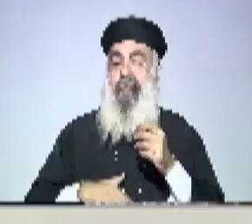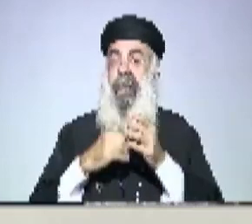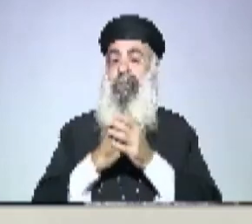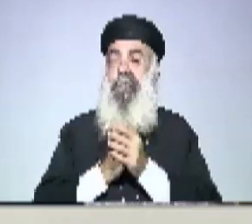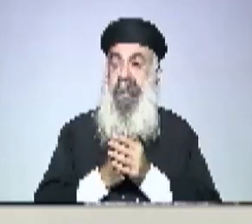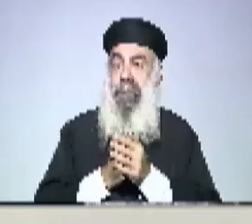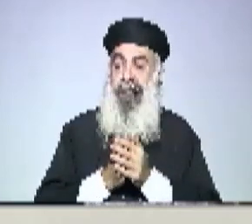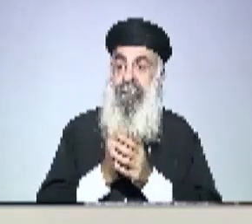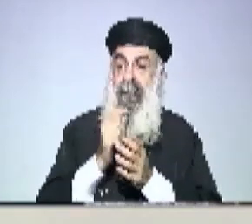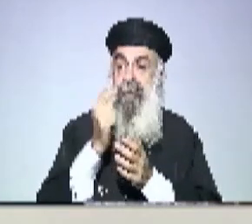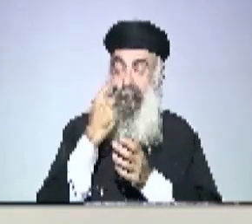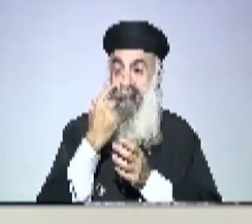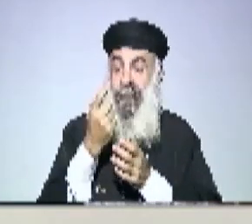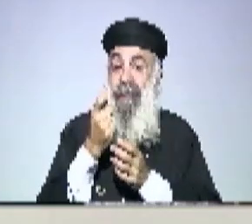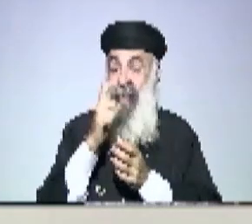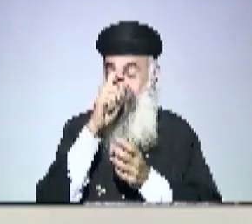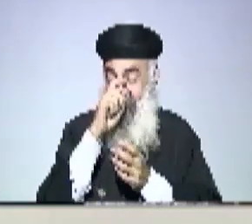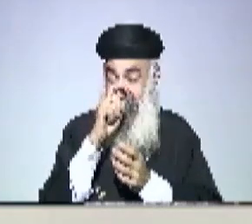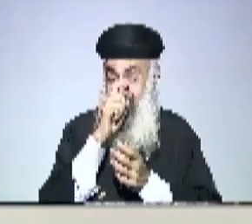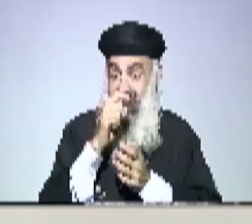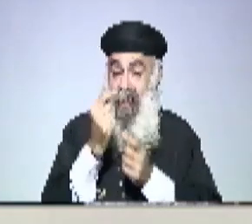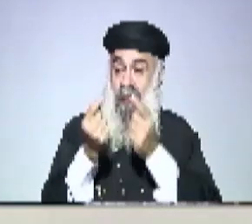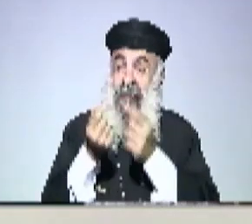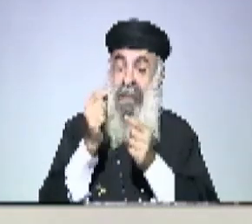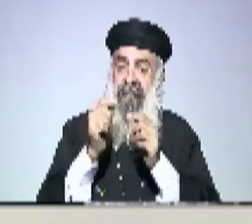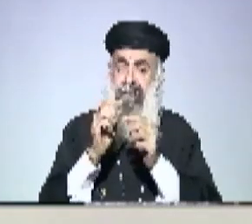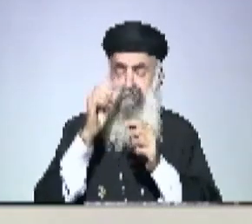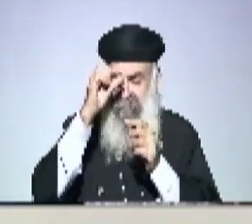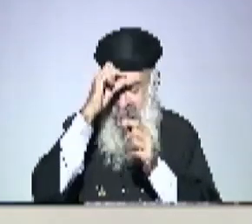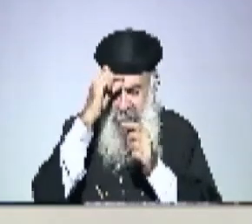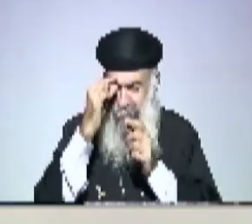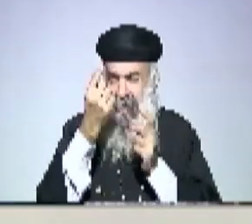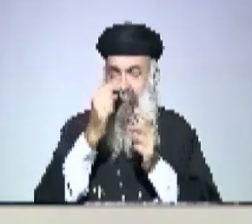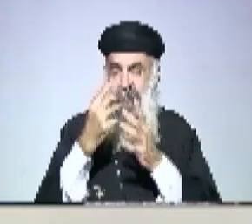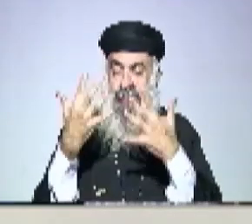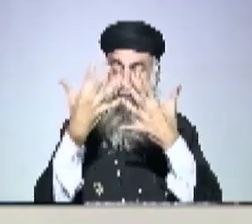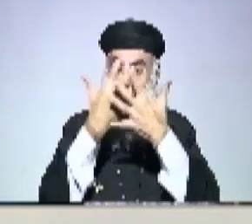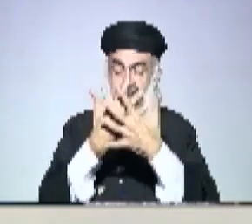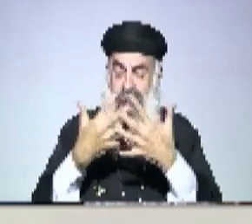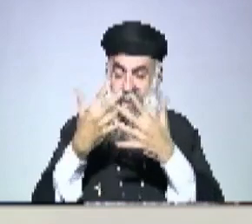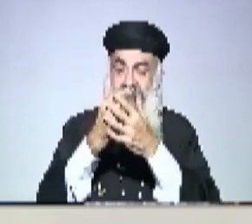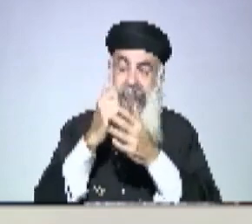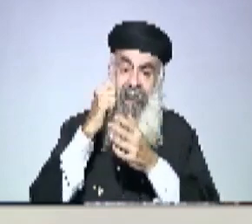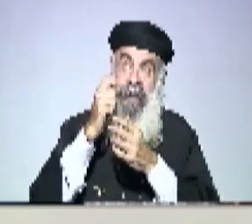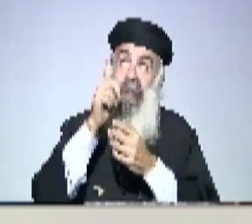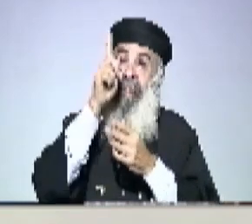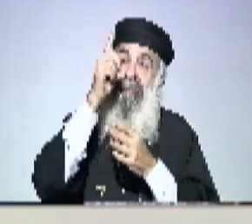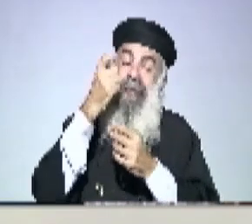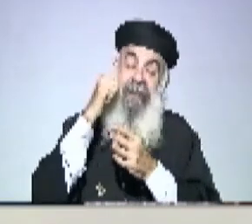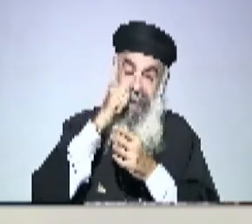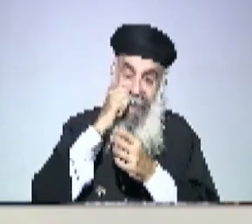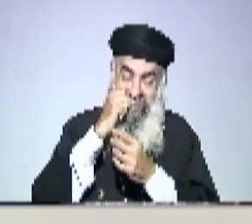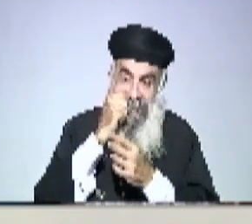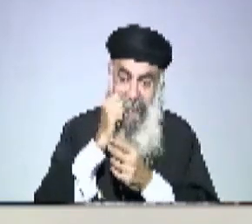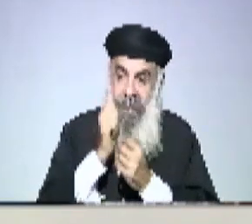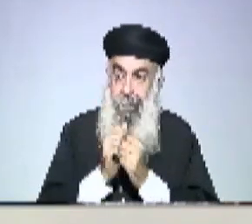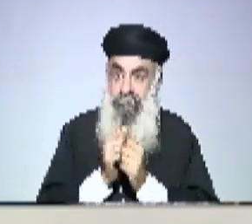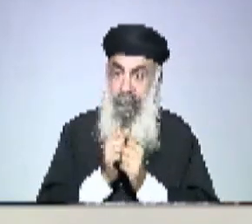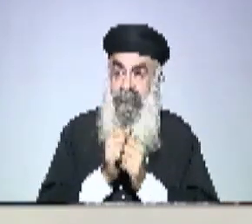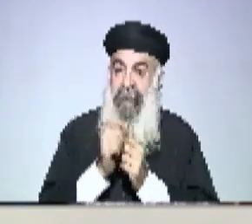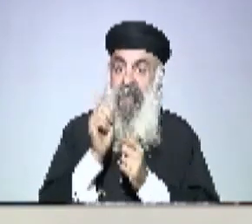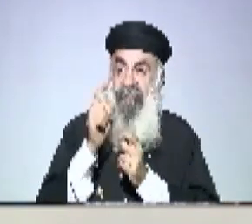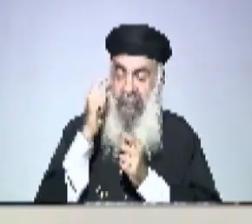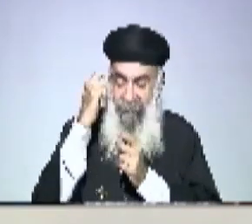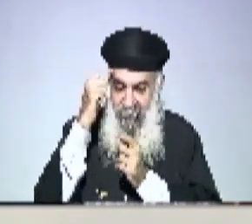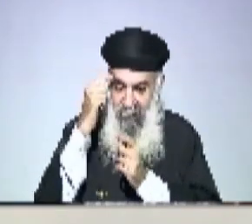الفلاح والزرع اعظم نموذج للشركه بين الله والانسان يعني في ناس يركزوا على عمل